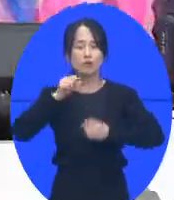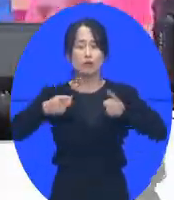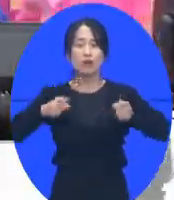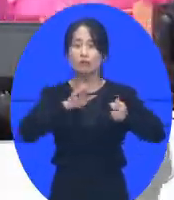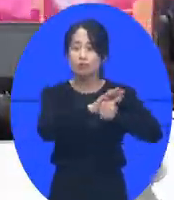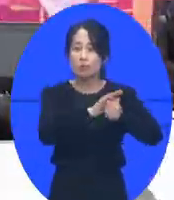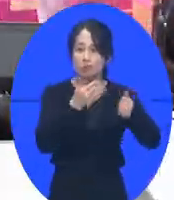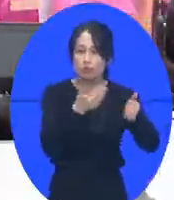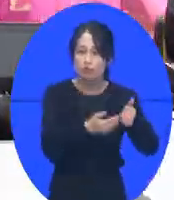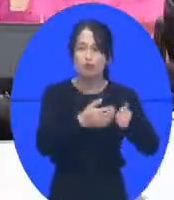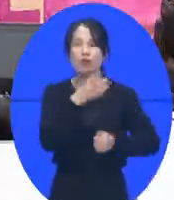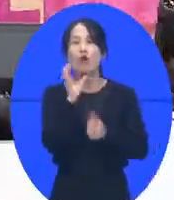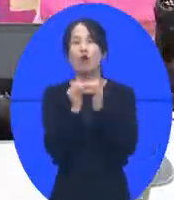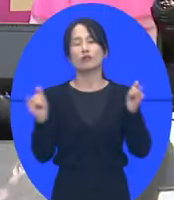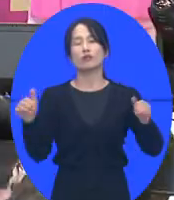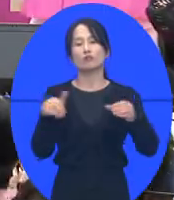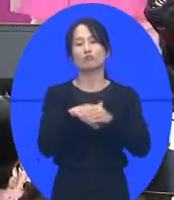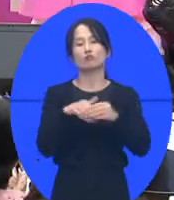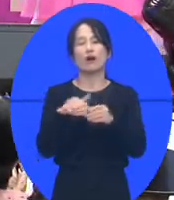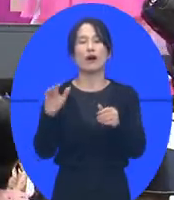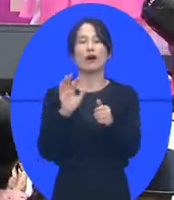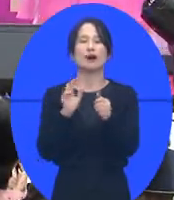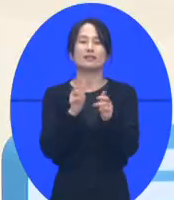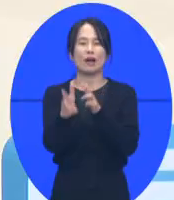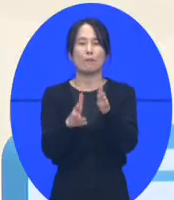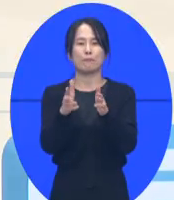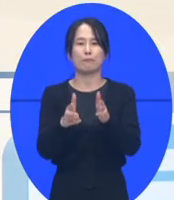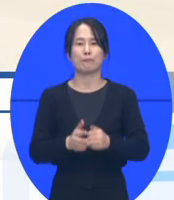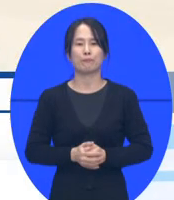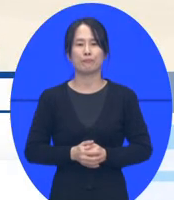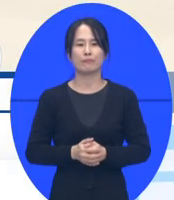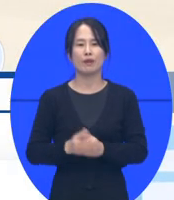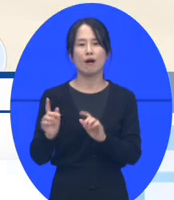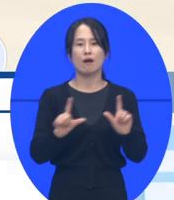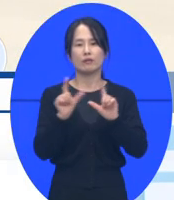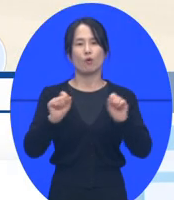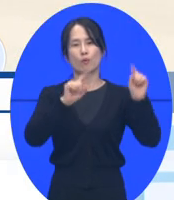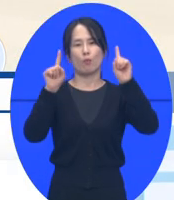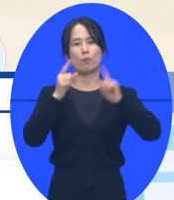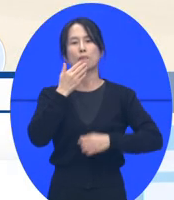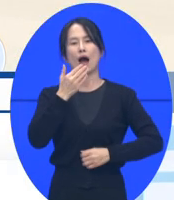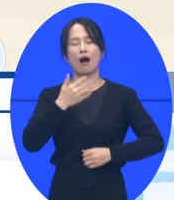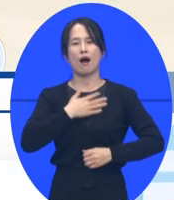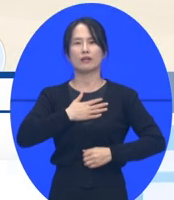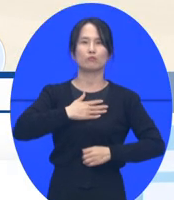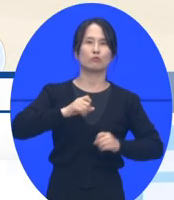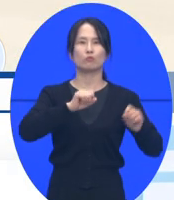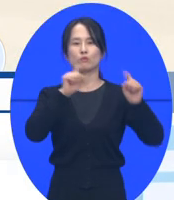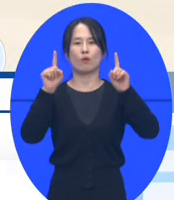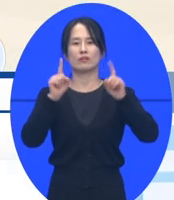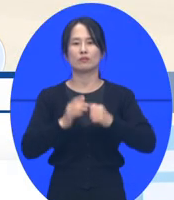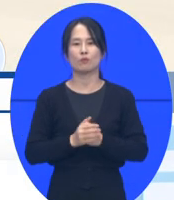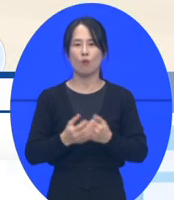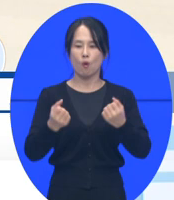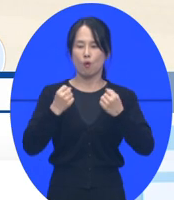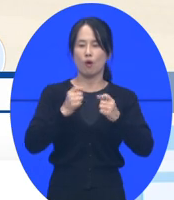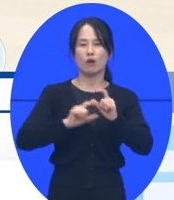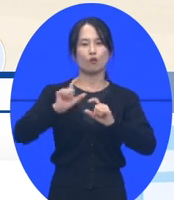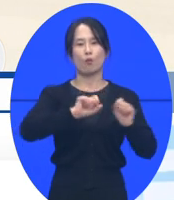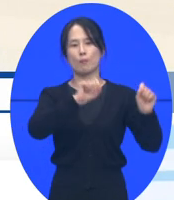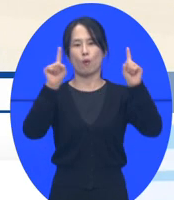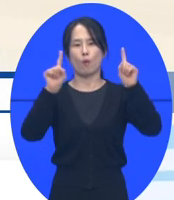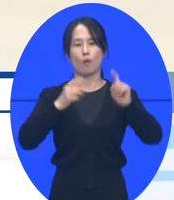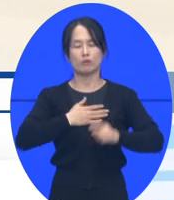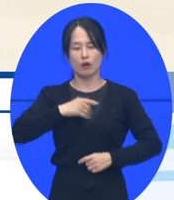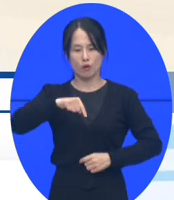활동을 제공하는 어르신 문화 즐김 사업입니다. 생활에 힐링이 되고 기분이 좋아지고 그러니까 건강도 더